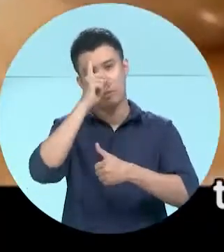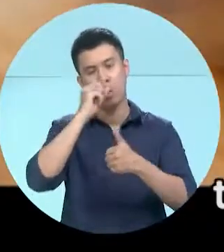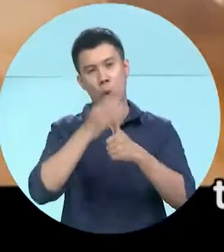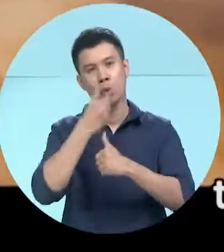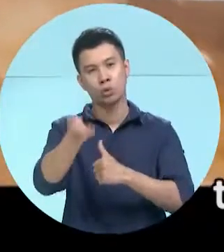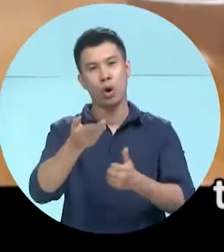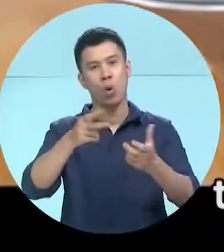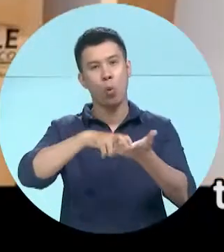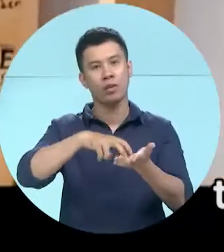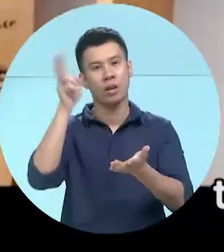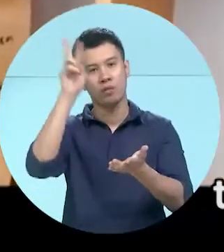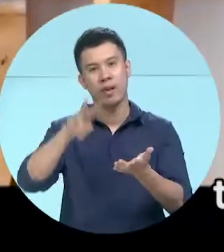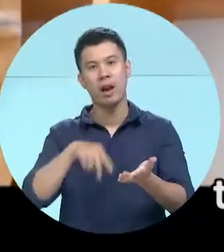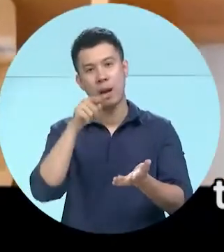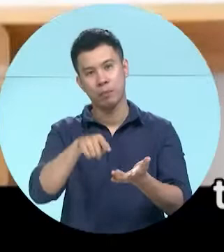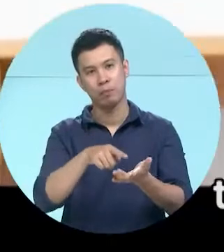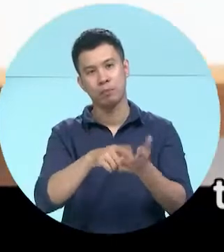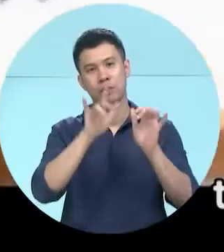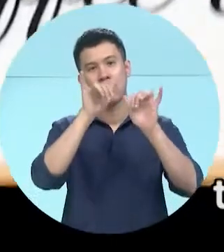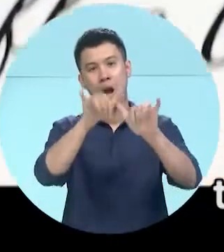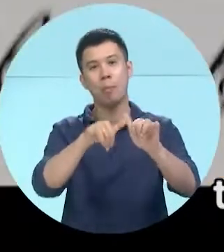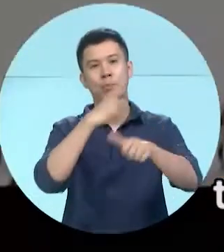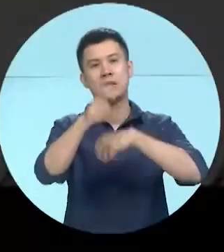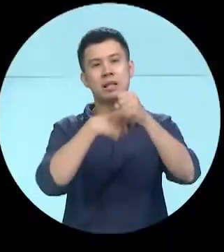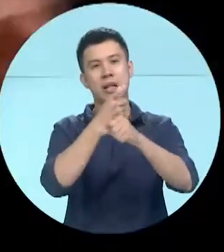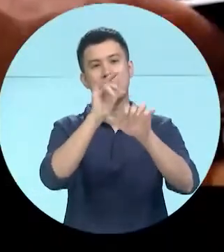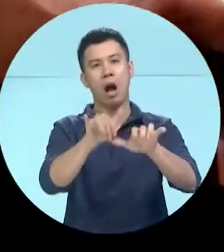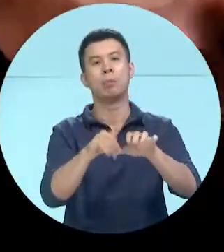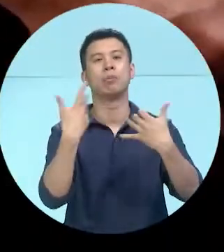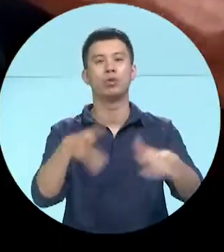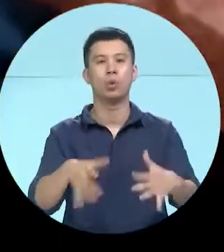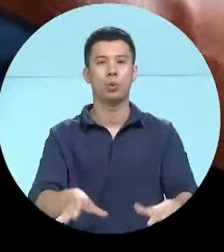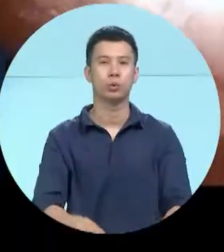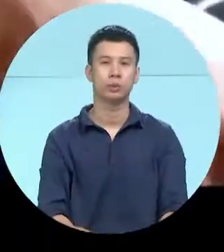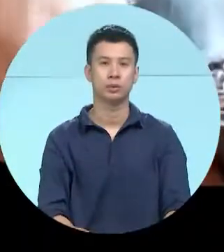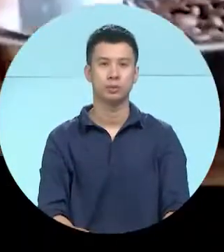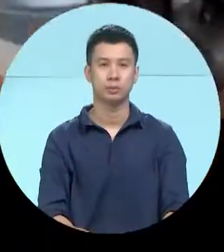người khuyết tật ở Việt Nam, nơi mà ông bà đã gắn bó hơn 9 năm qua.